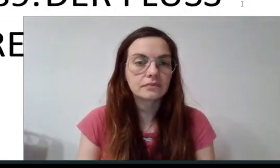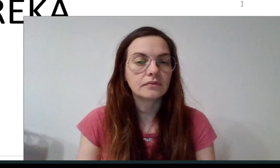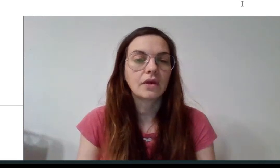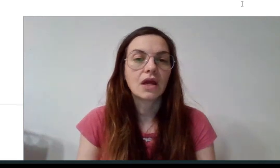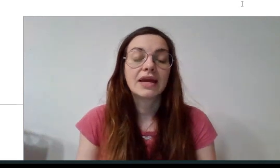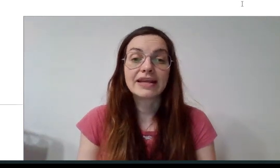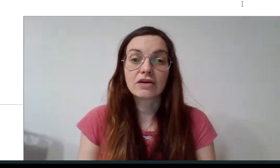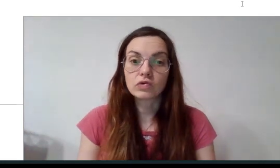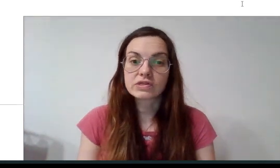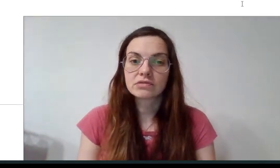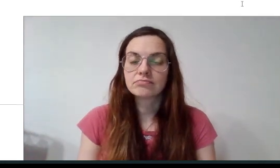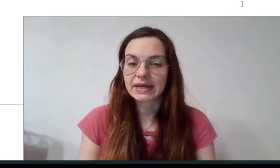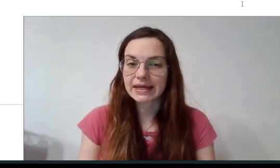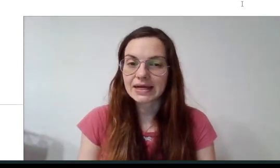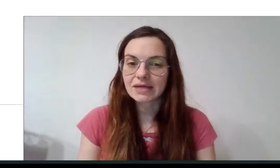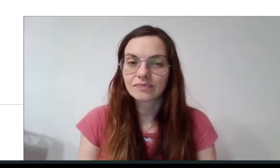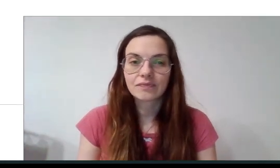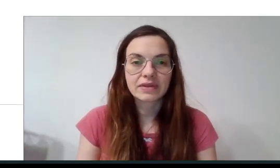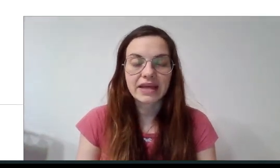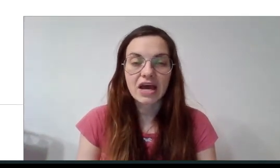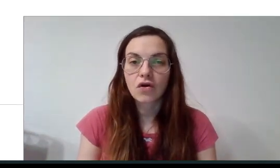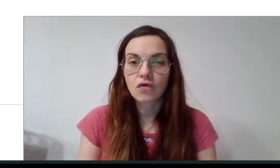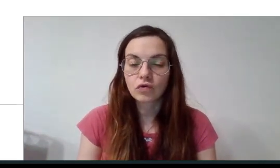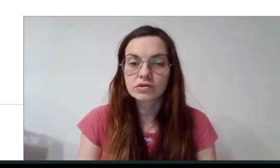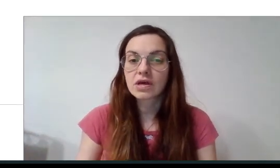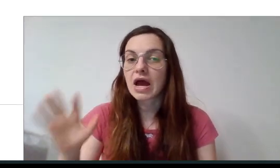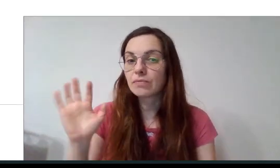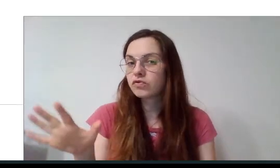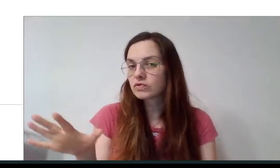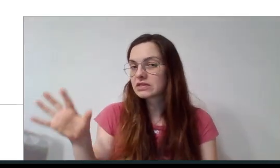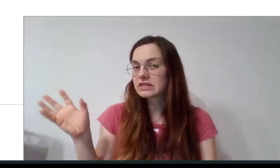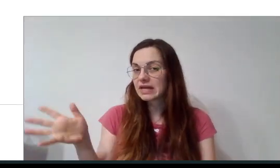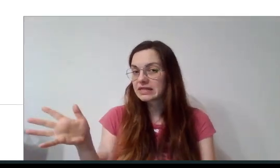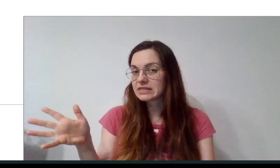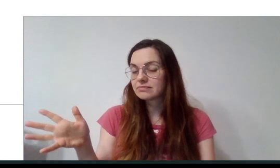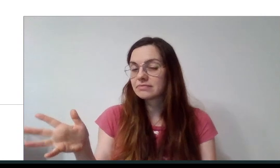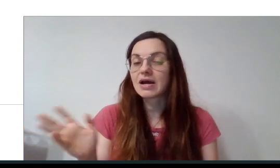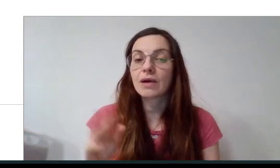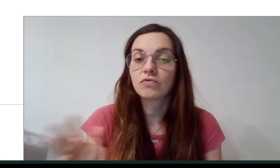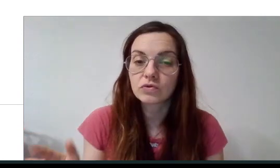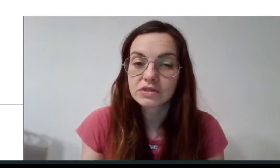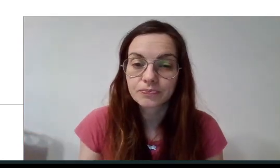Der Fluss, reka, der Fluss, am Fluss, na reci, am Fluss.